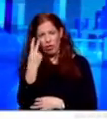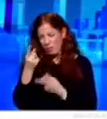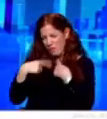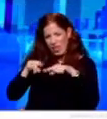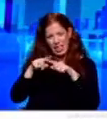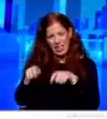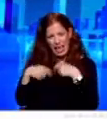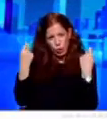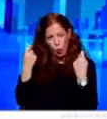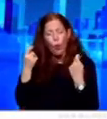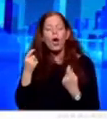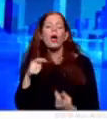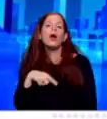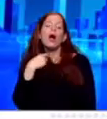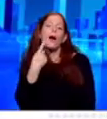החינוך בעצם,